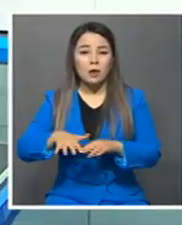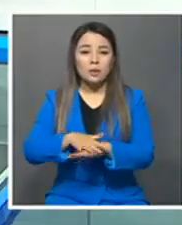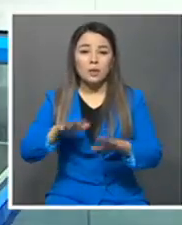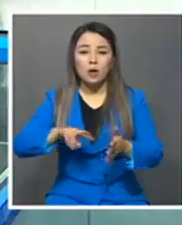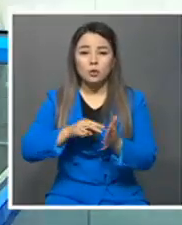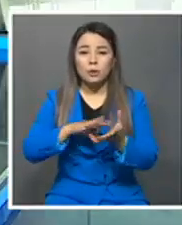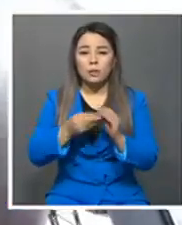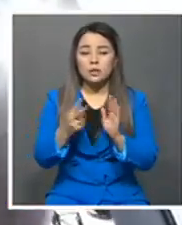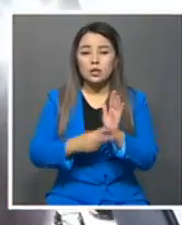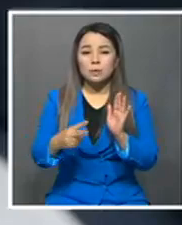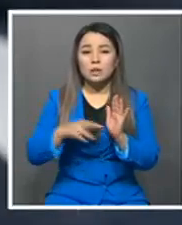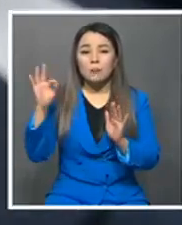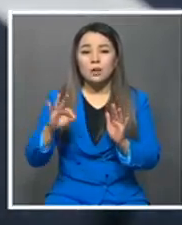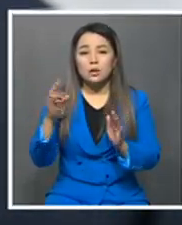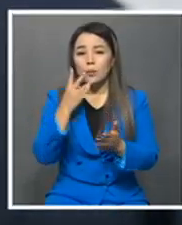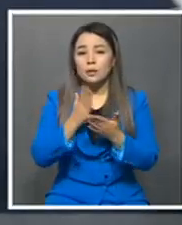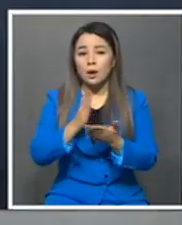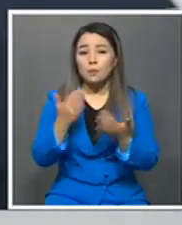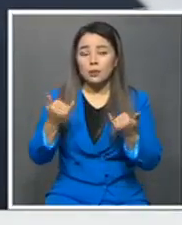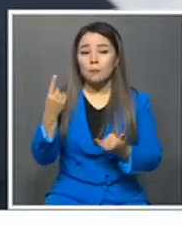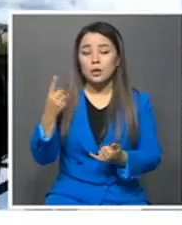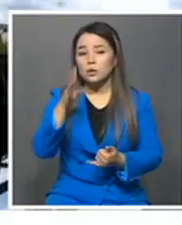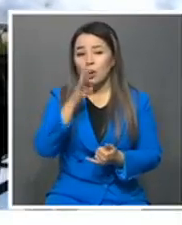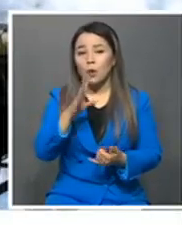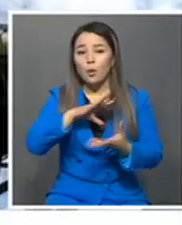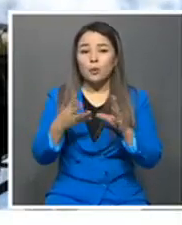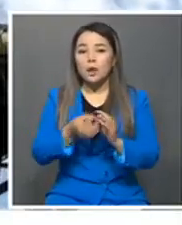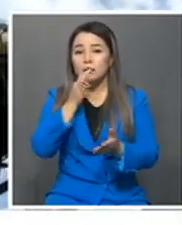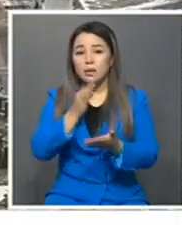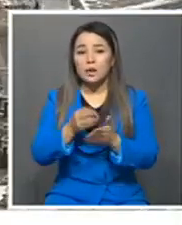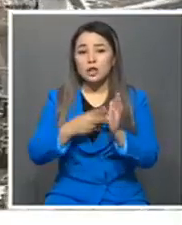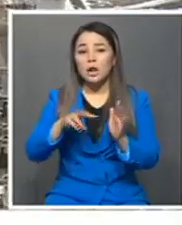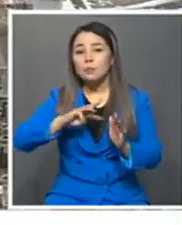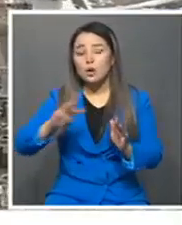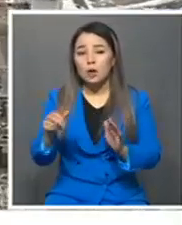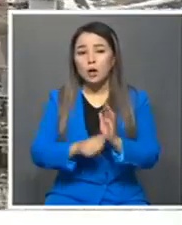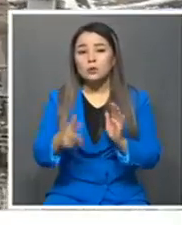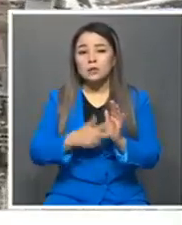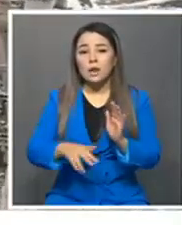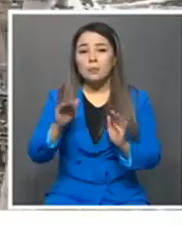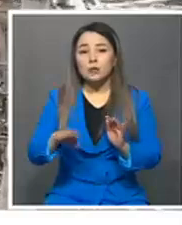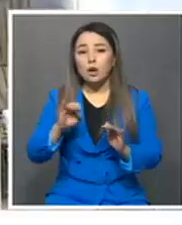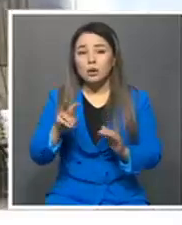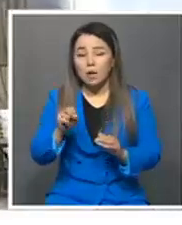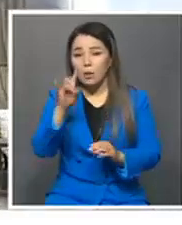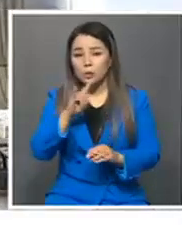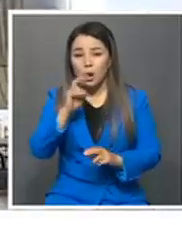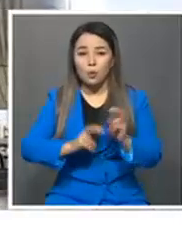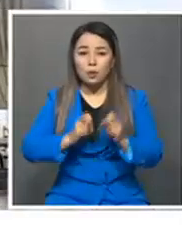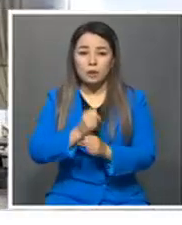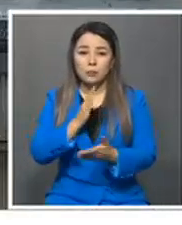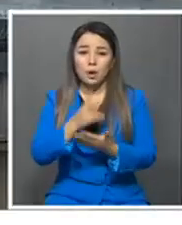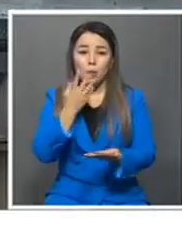асуы 77%-ті құрап отыр. 1-90-ның қорытындысы бойынша 7.680.000 тонна мұнай өндірілді.